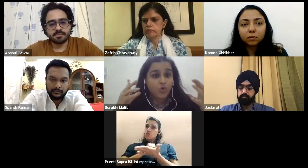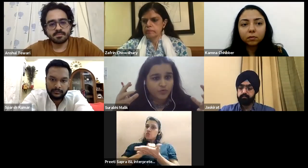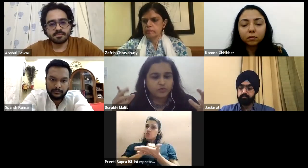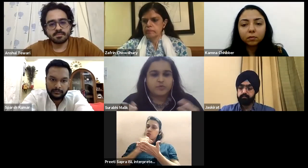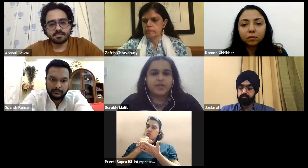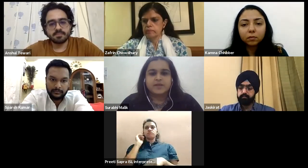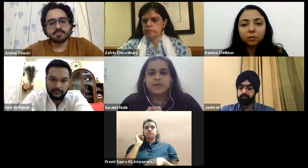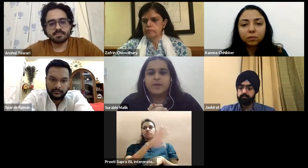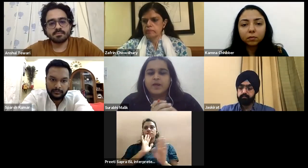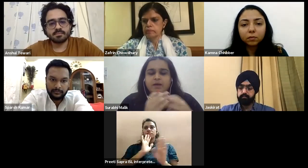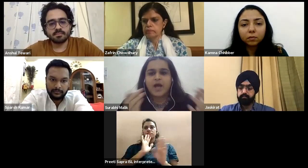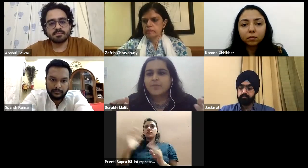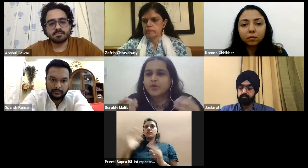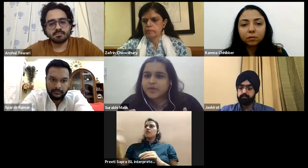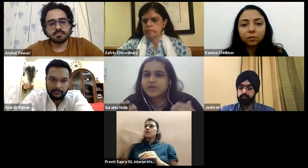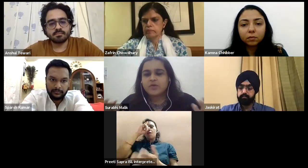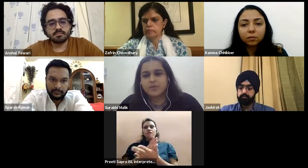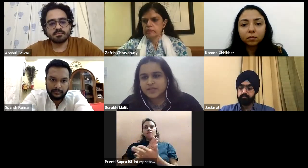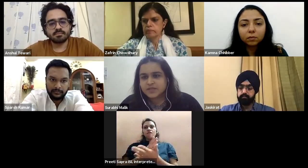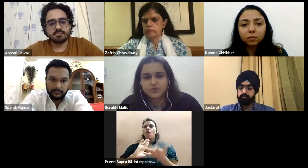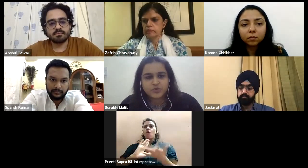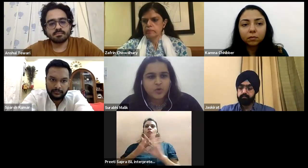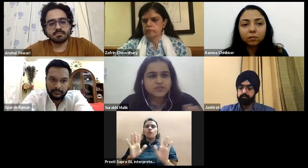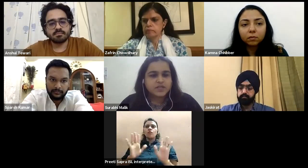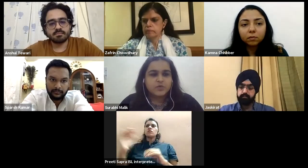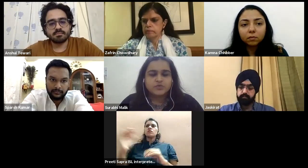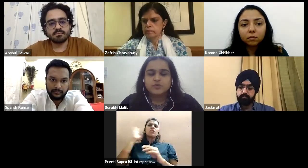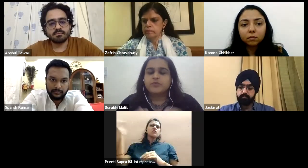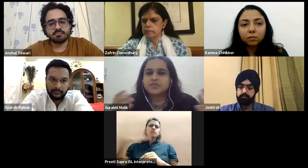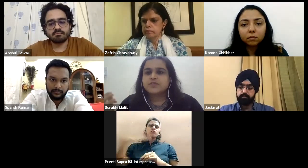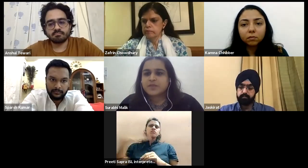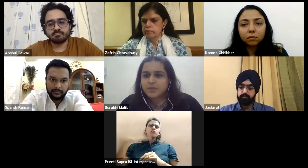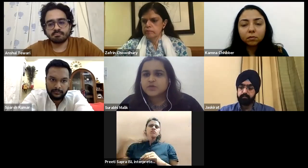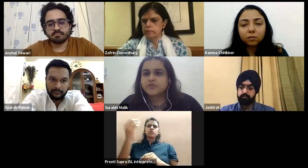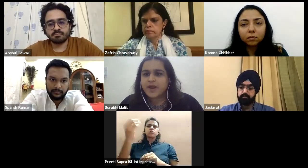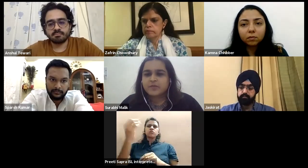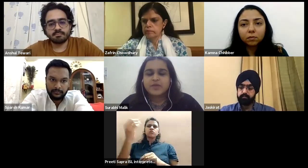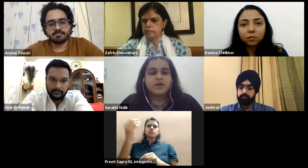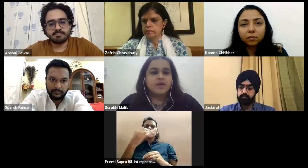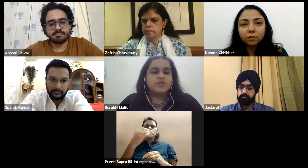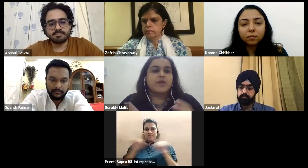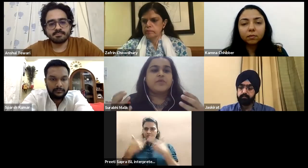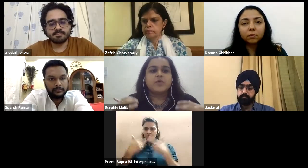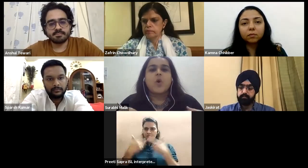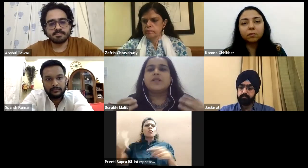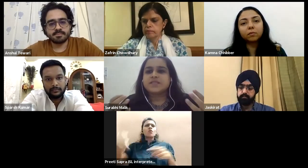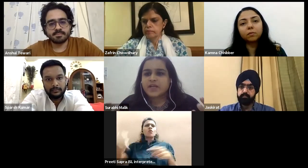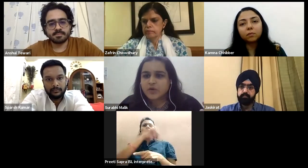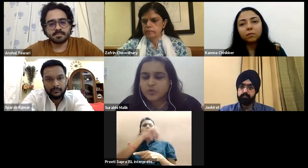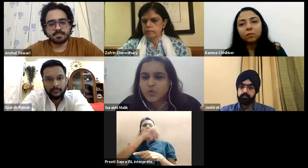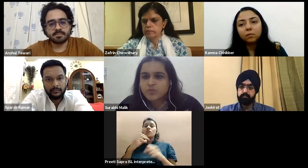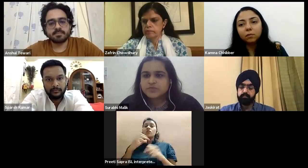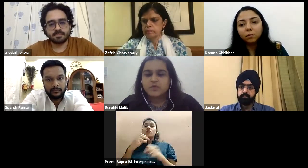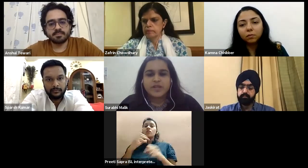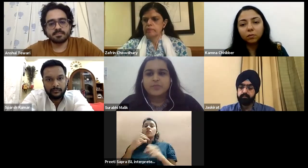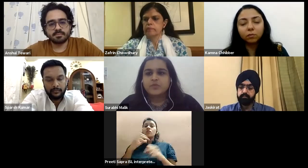information overload, माने आप और मैं और हमारे साथ जुड़े हुए बहुत सारे लोग जो first 3 months of the pandemic, while we were locked inside our